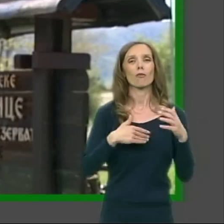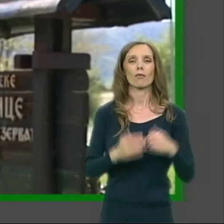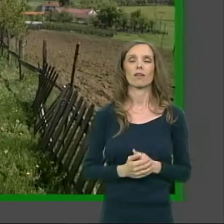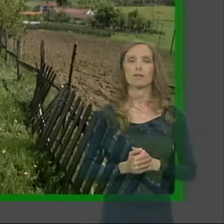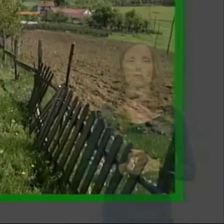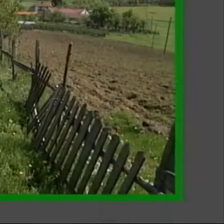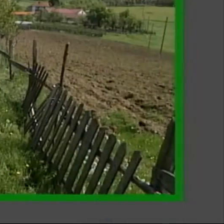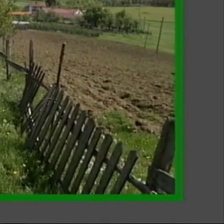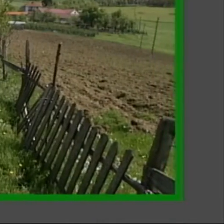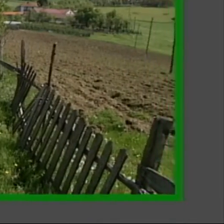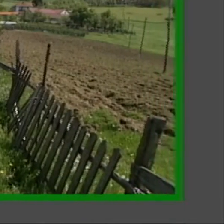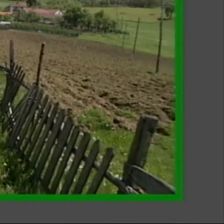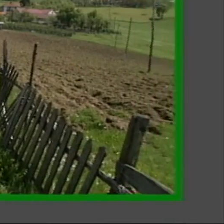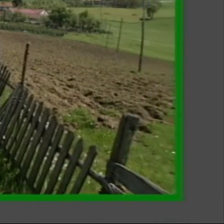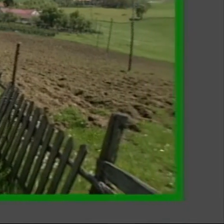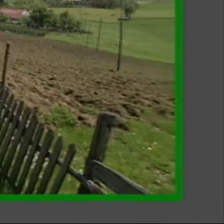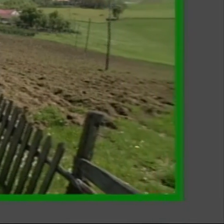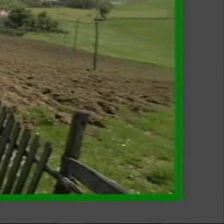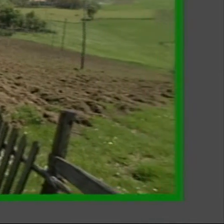i s time.